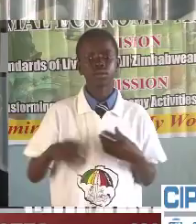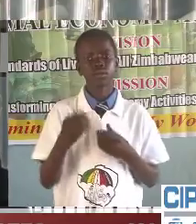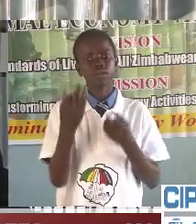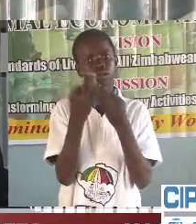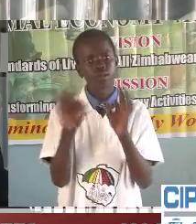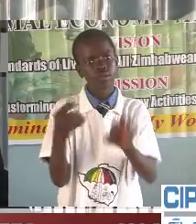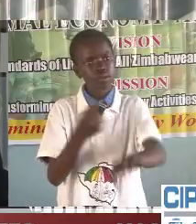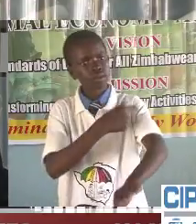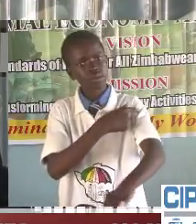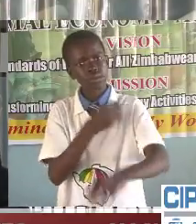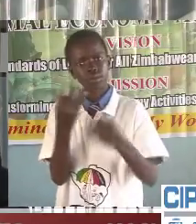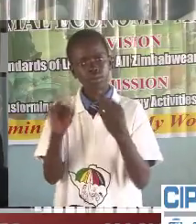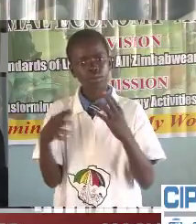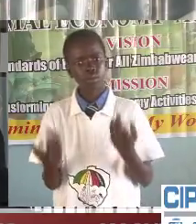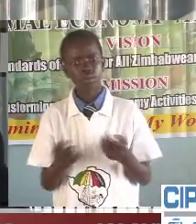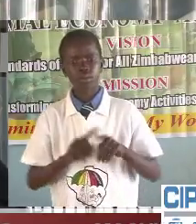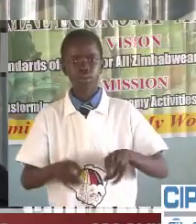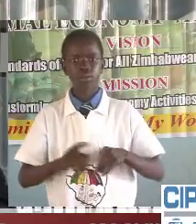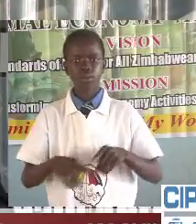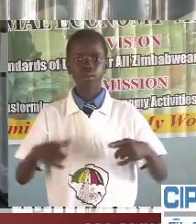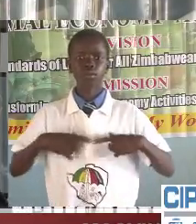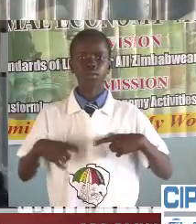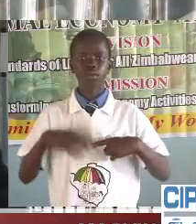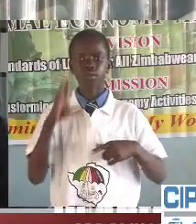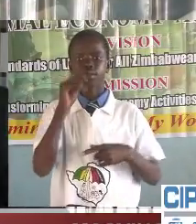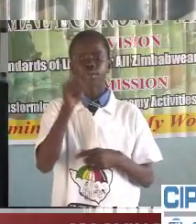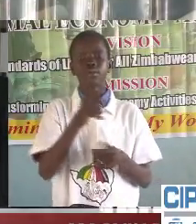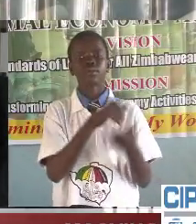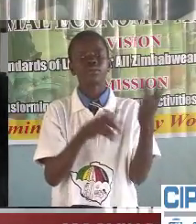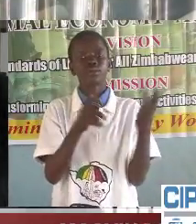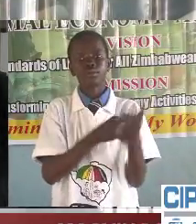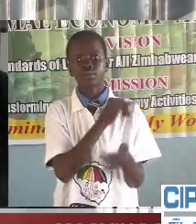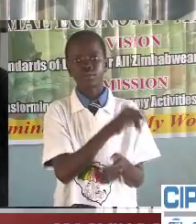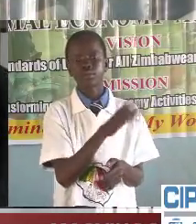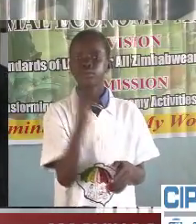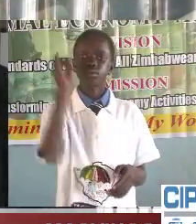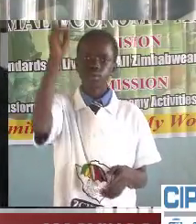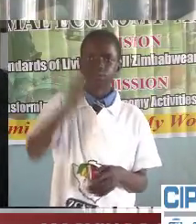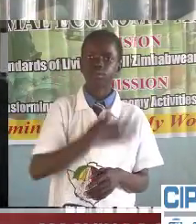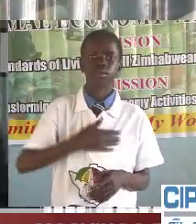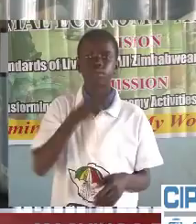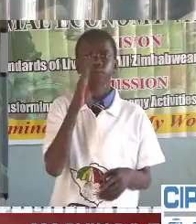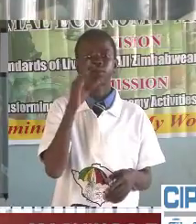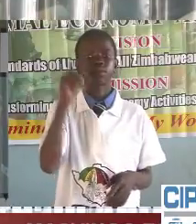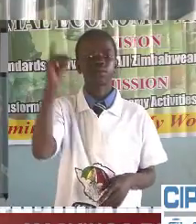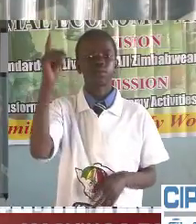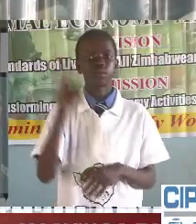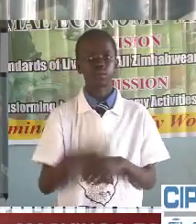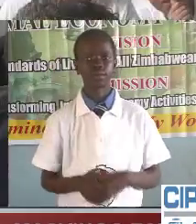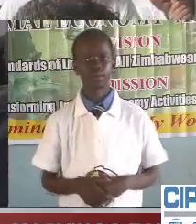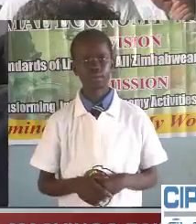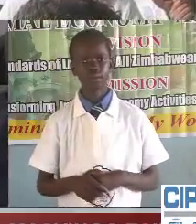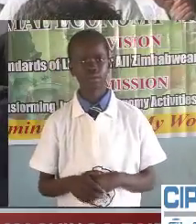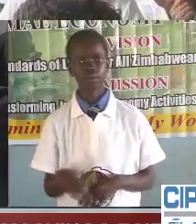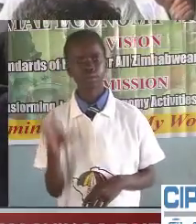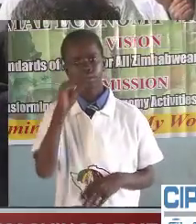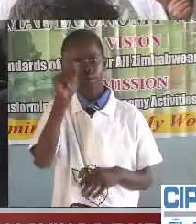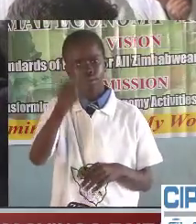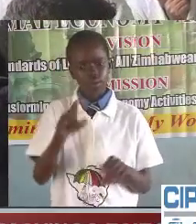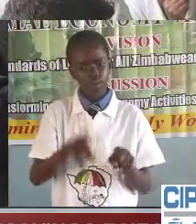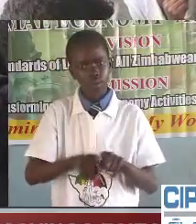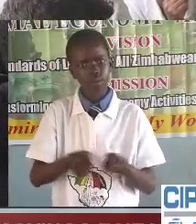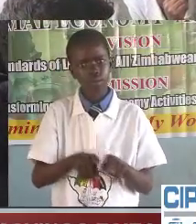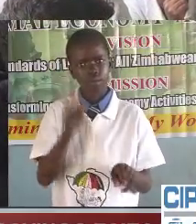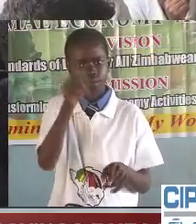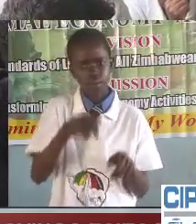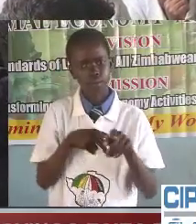mahara, nokuti ikodzero dzavo hakusi kuda kwavo, kuda kwaMwari. Nokuti nyangwe tikapinda mubhaibheri